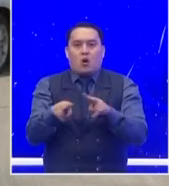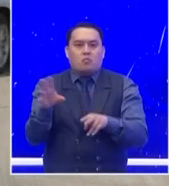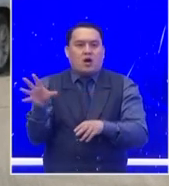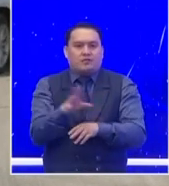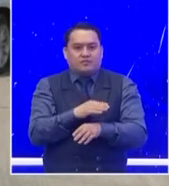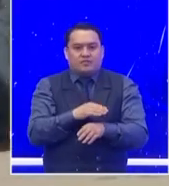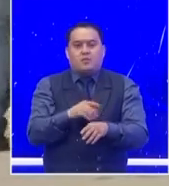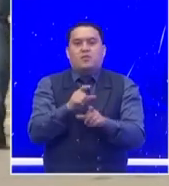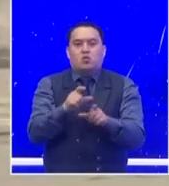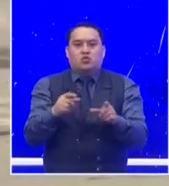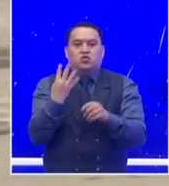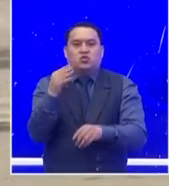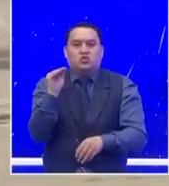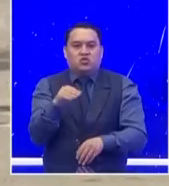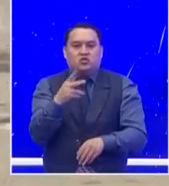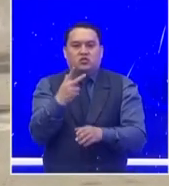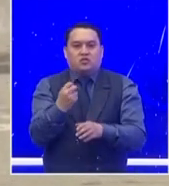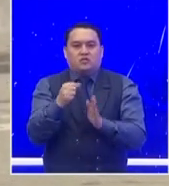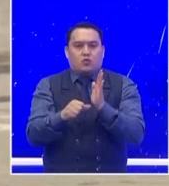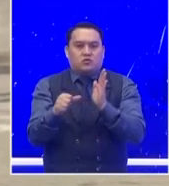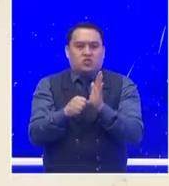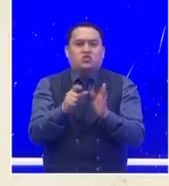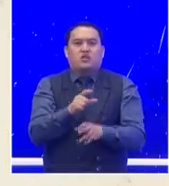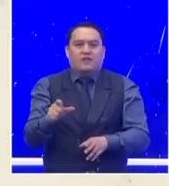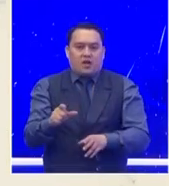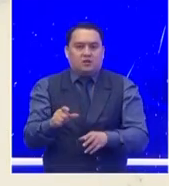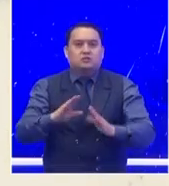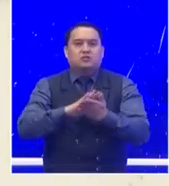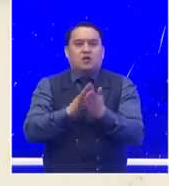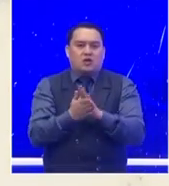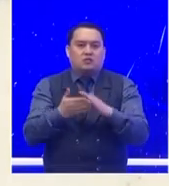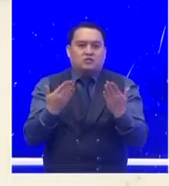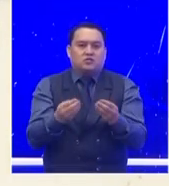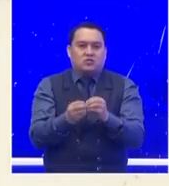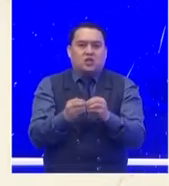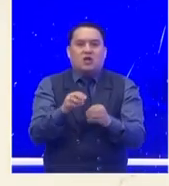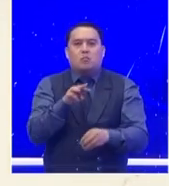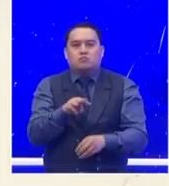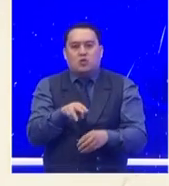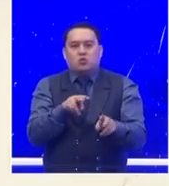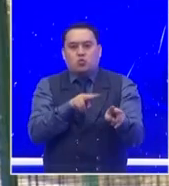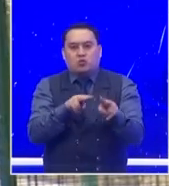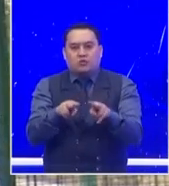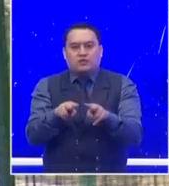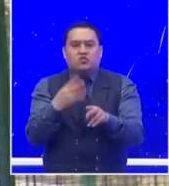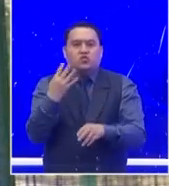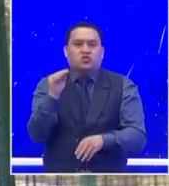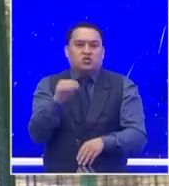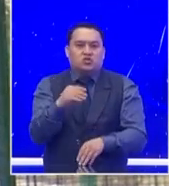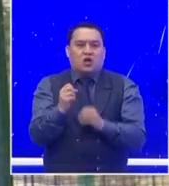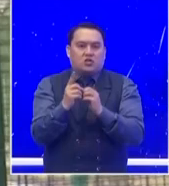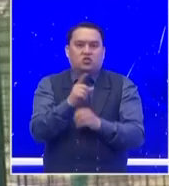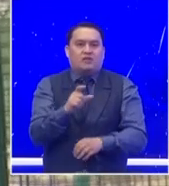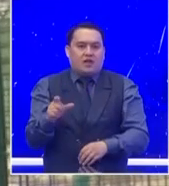всем категориям 4386 человек. По состоянию на 10 марта остаются под наблюдением 4011